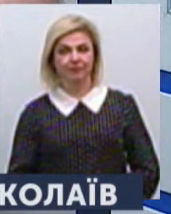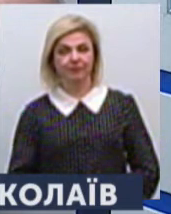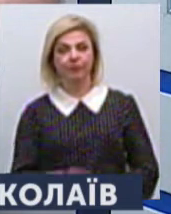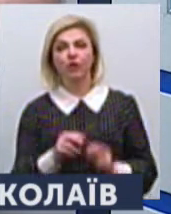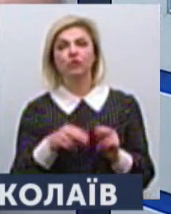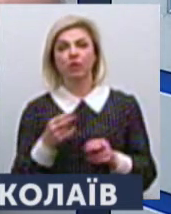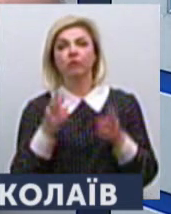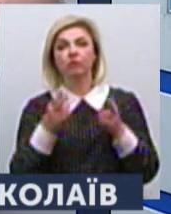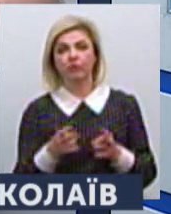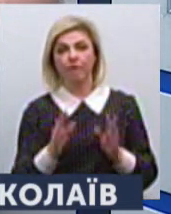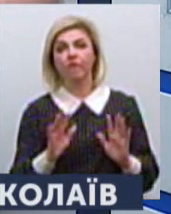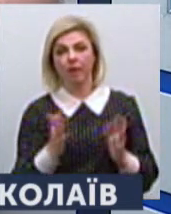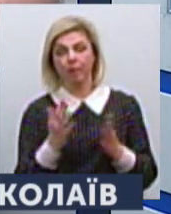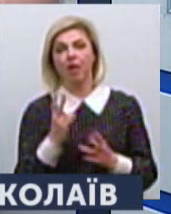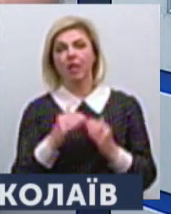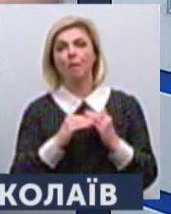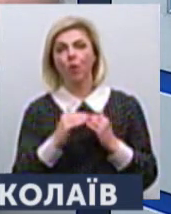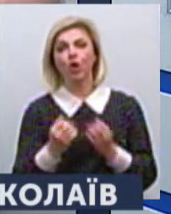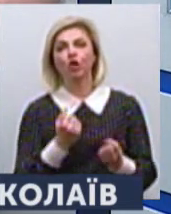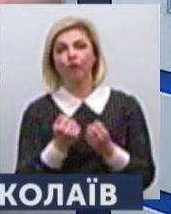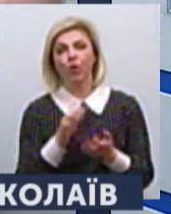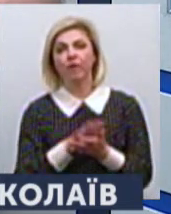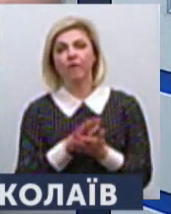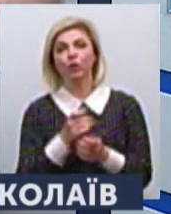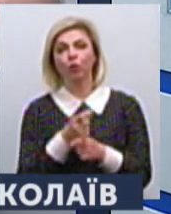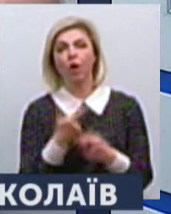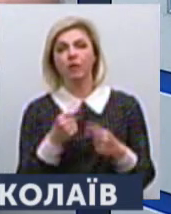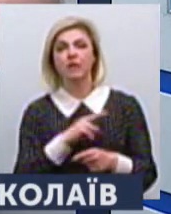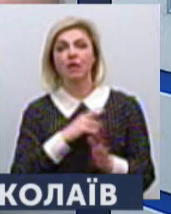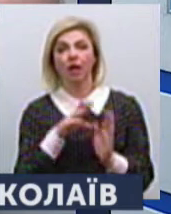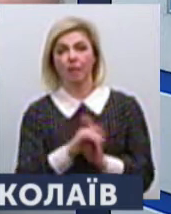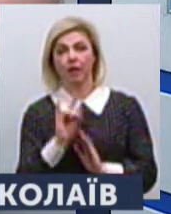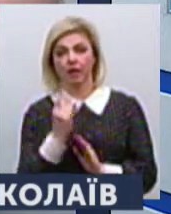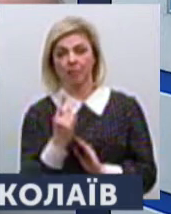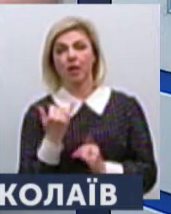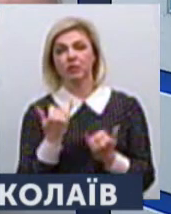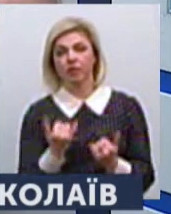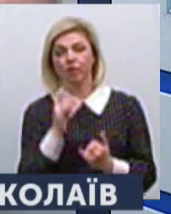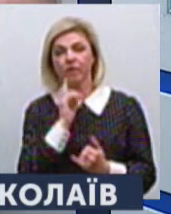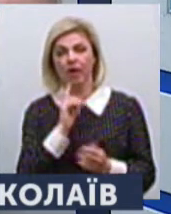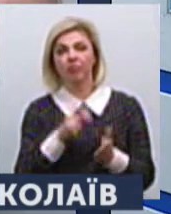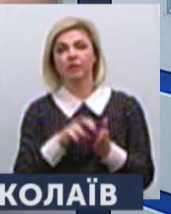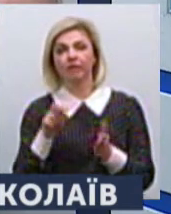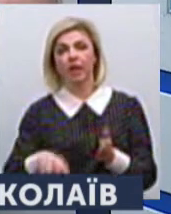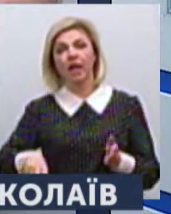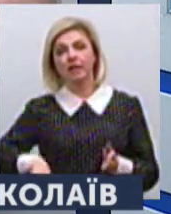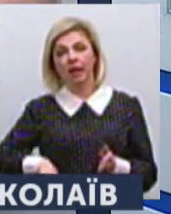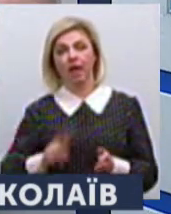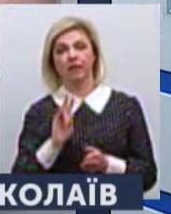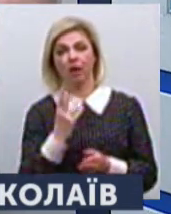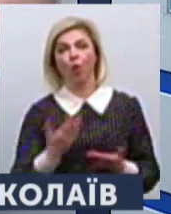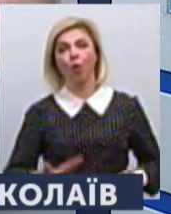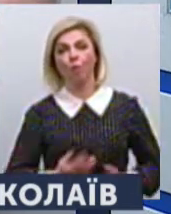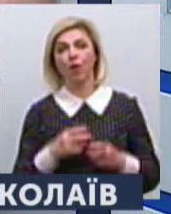Через нещасний випадок на полігоні твердих побутових відходів, де загинула дитина, сьогодні тимчасово відсторонено від виконання обов'язків директора